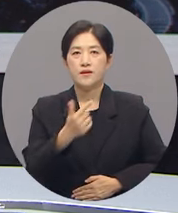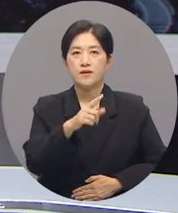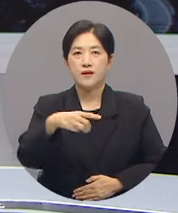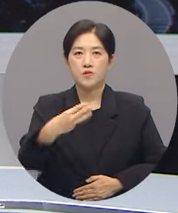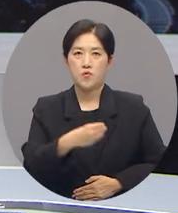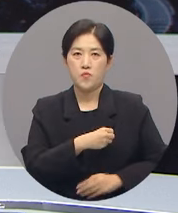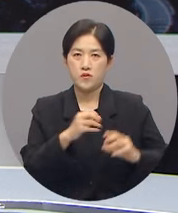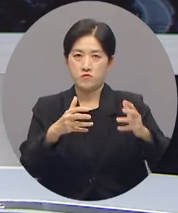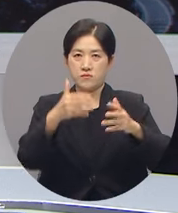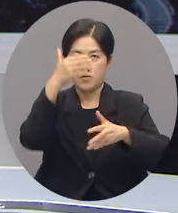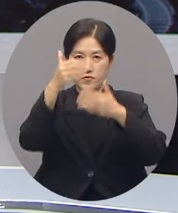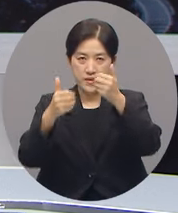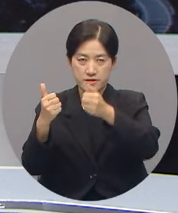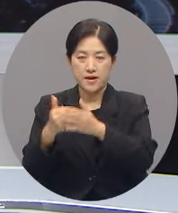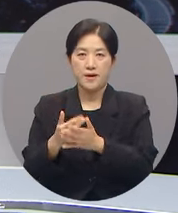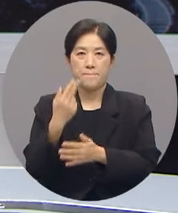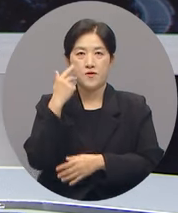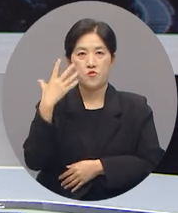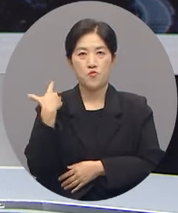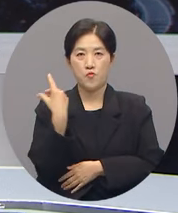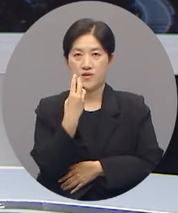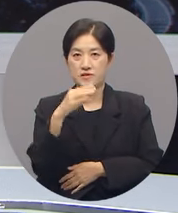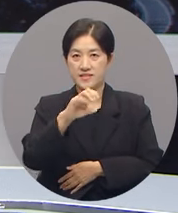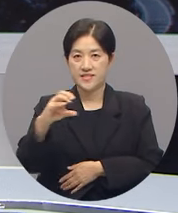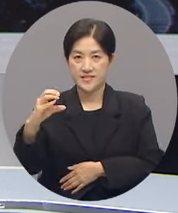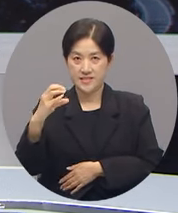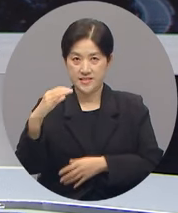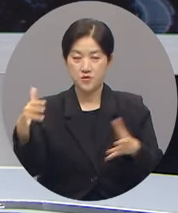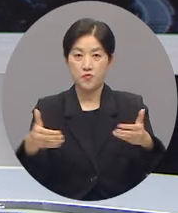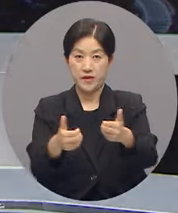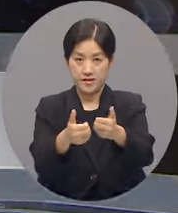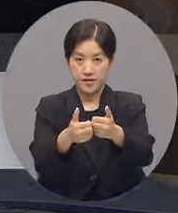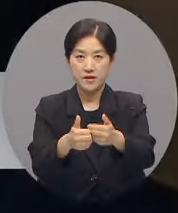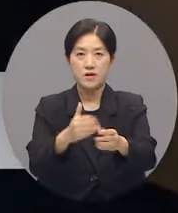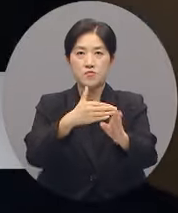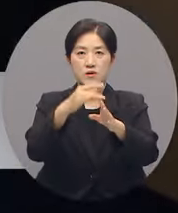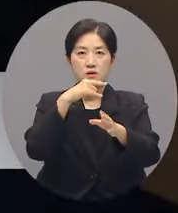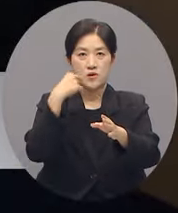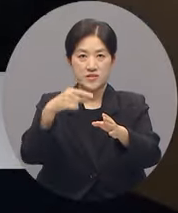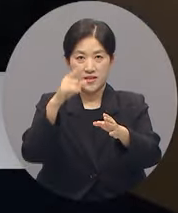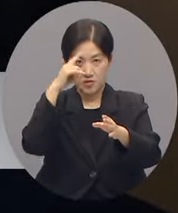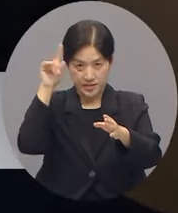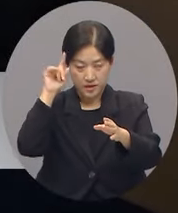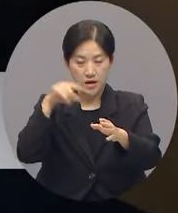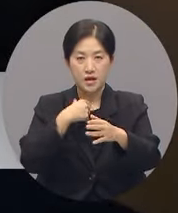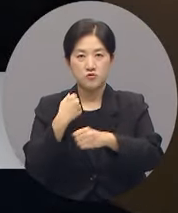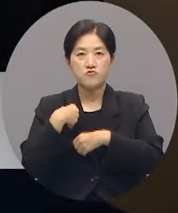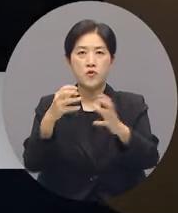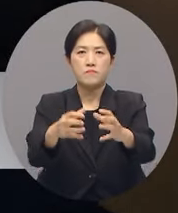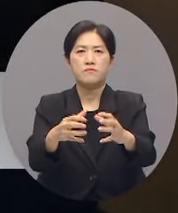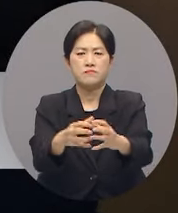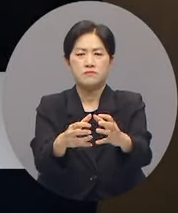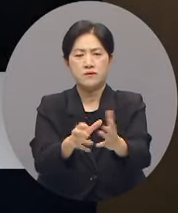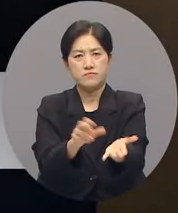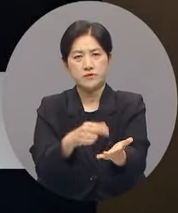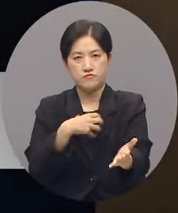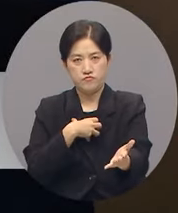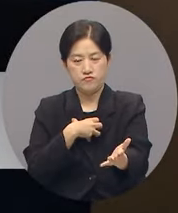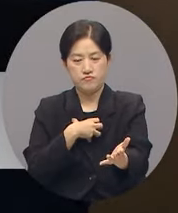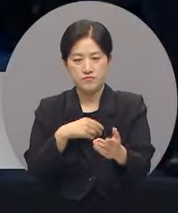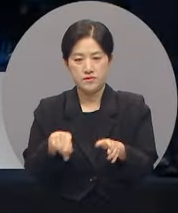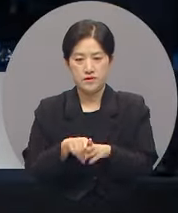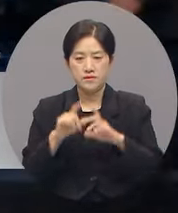나토 회원국 정상들이 미국 워싱턴 디시에서 열린 회의에서 북한과 러시아의 군사 협력 강화에 우려를 나타내는